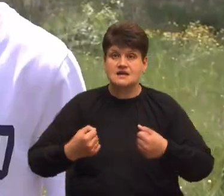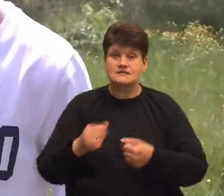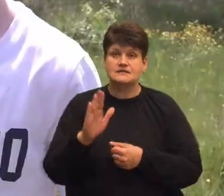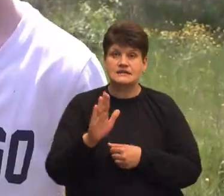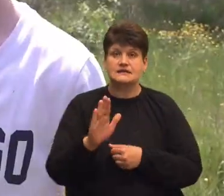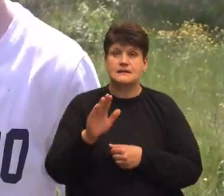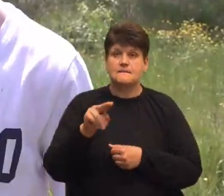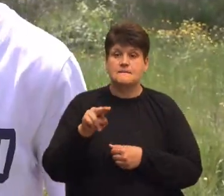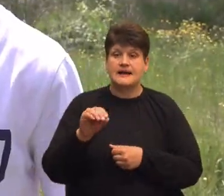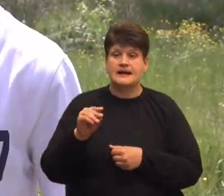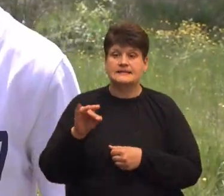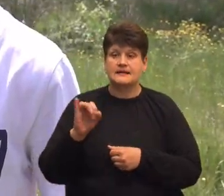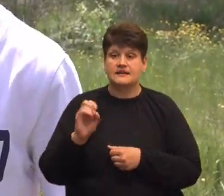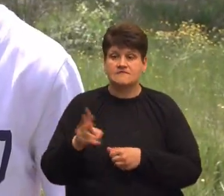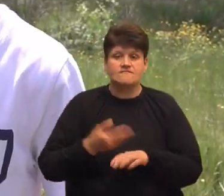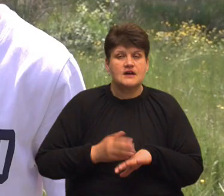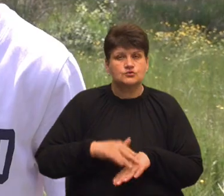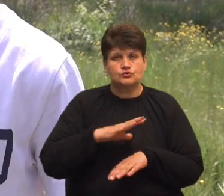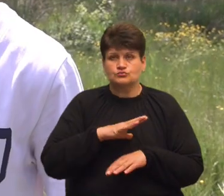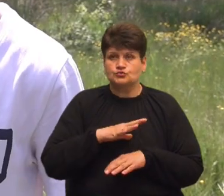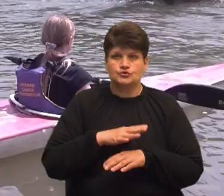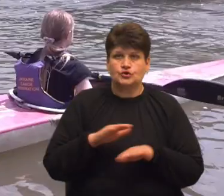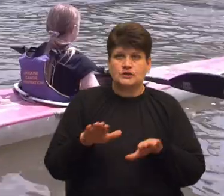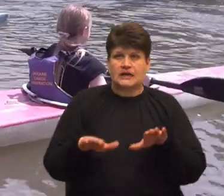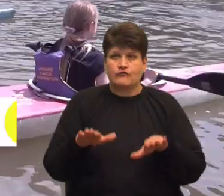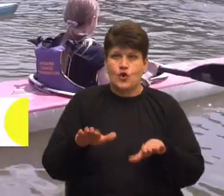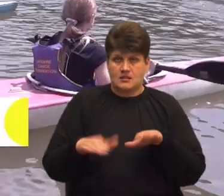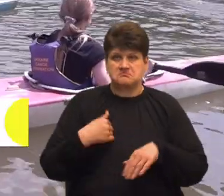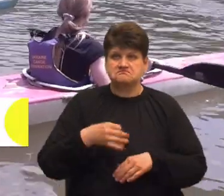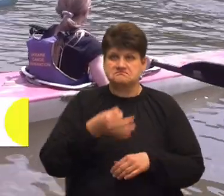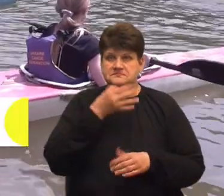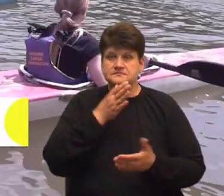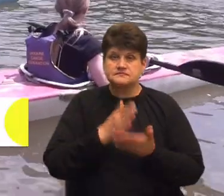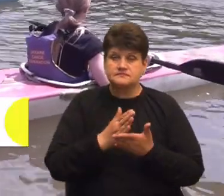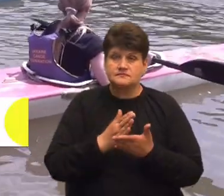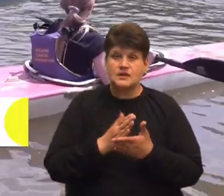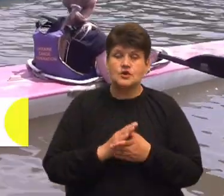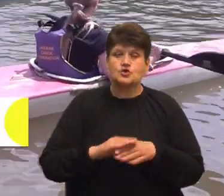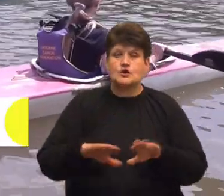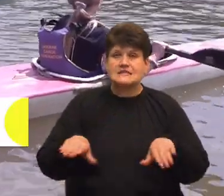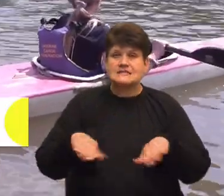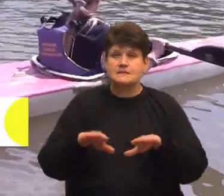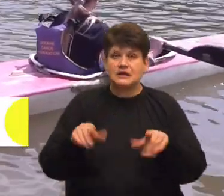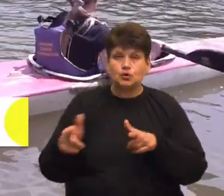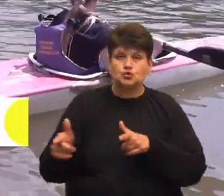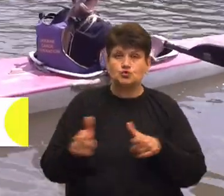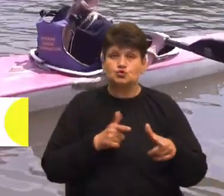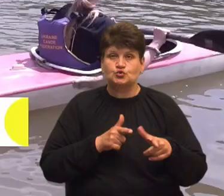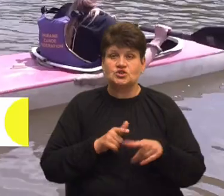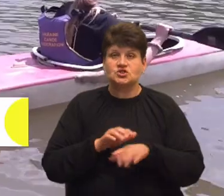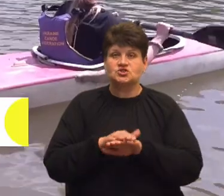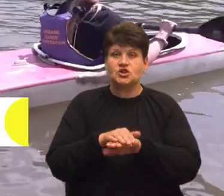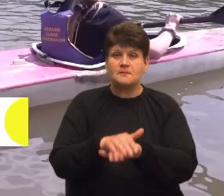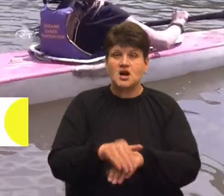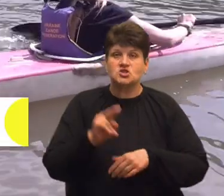був найважче втримати рівновагу А мені дуже сподобалося до запливу у фіналі готуються учасники команд черепашки-ніндзя